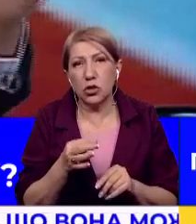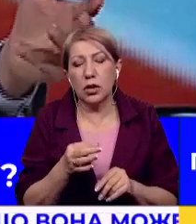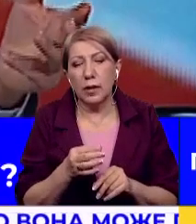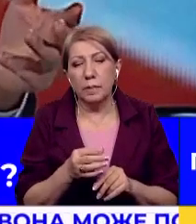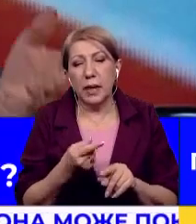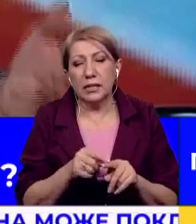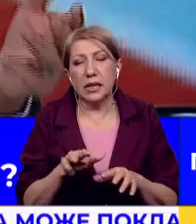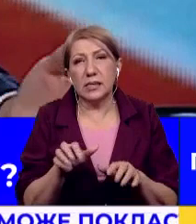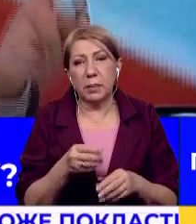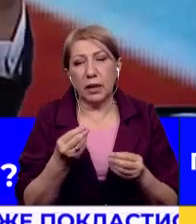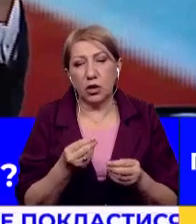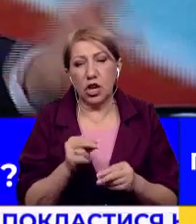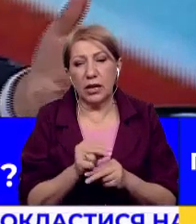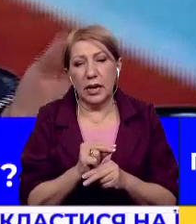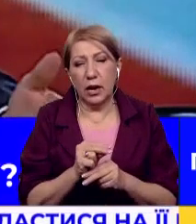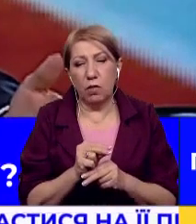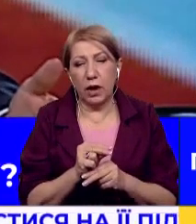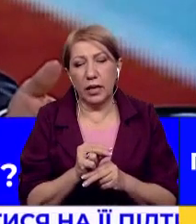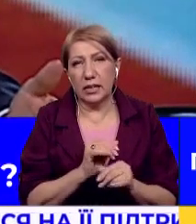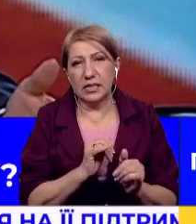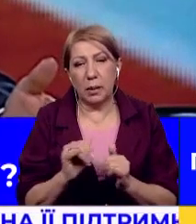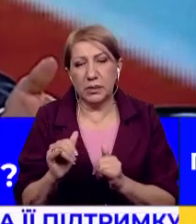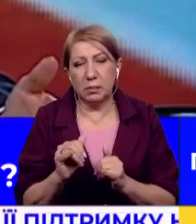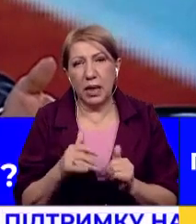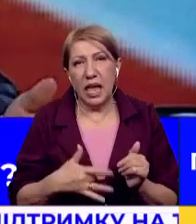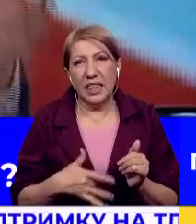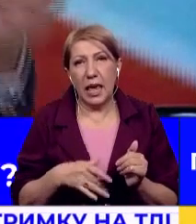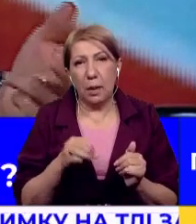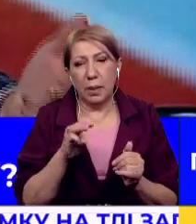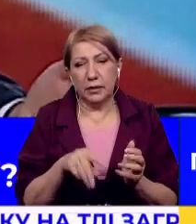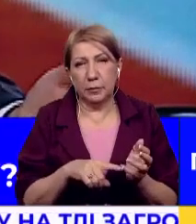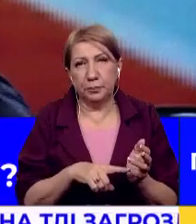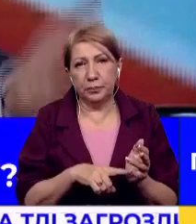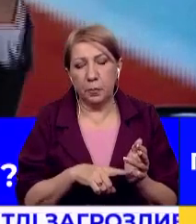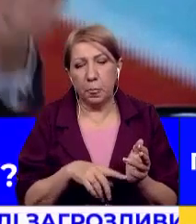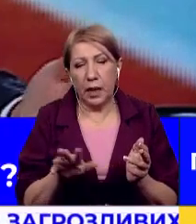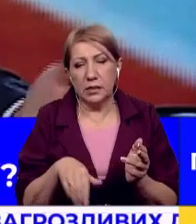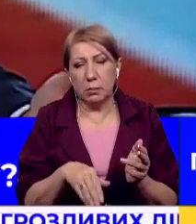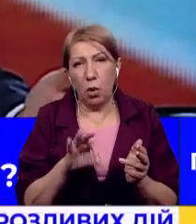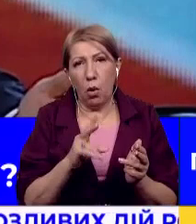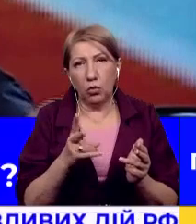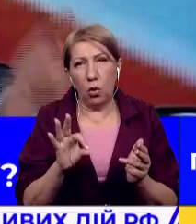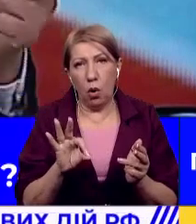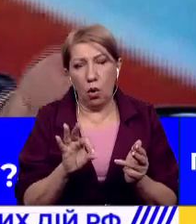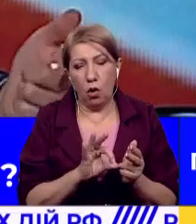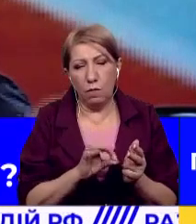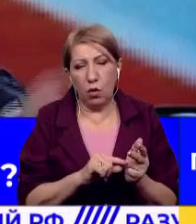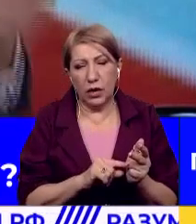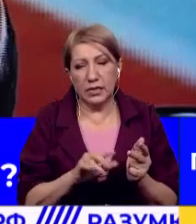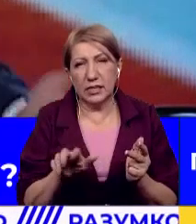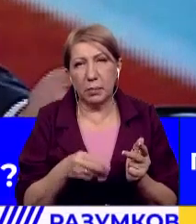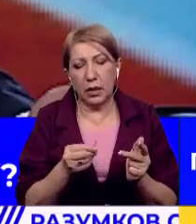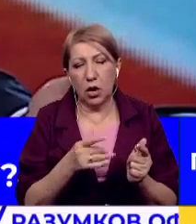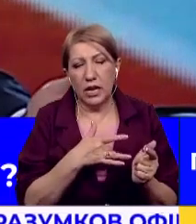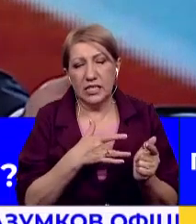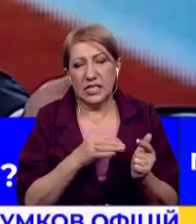гроші. Забрали гроші з лікування, забезпечення діабетиків, забрали гроші з онкохворих, забрали гроші